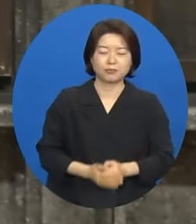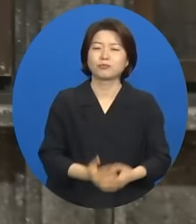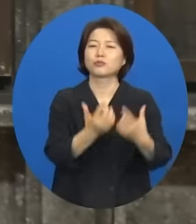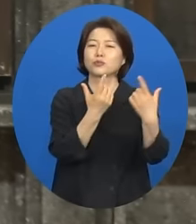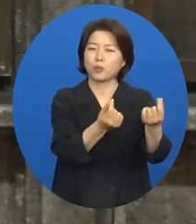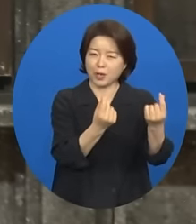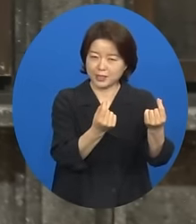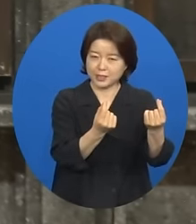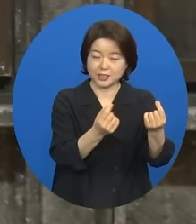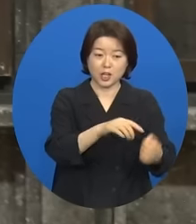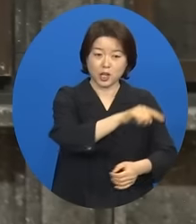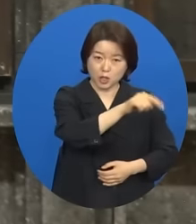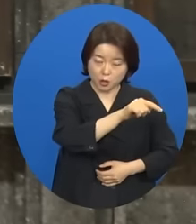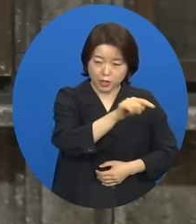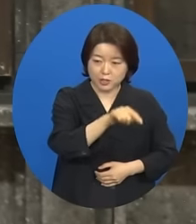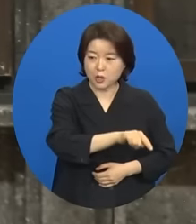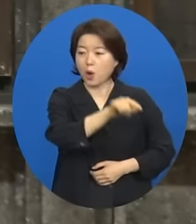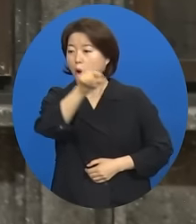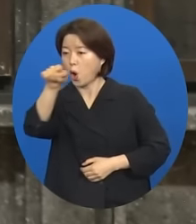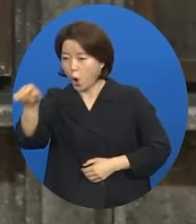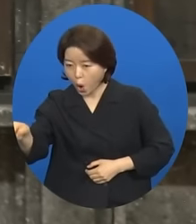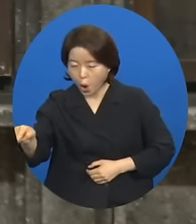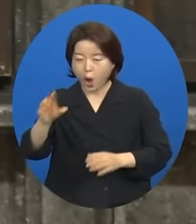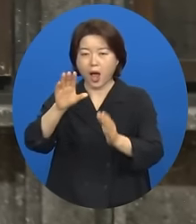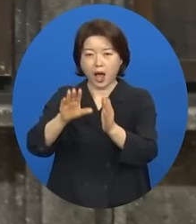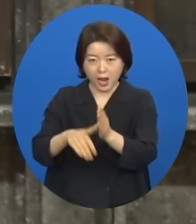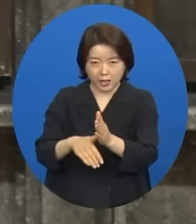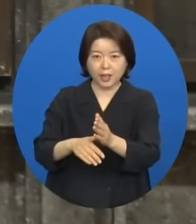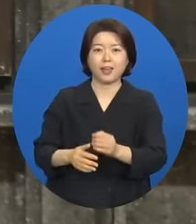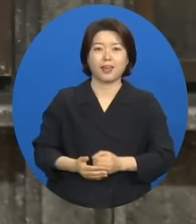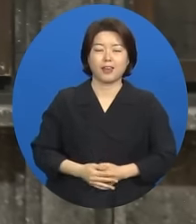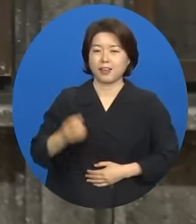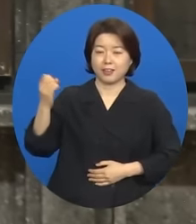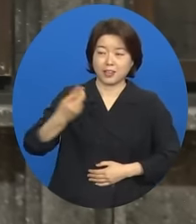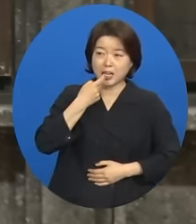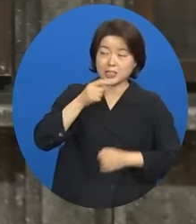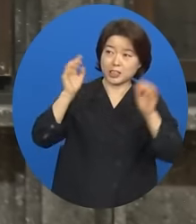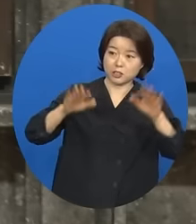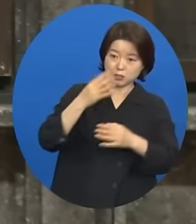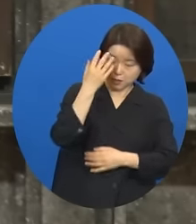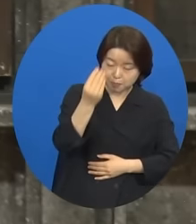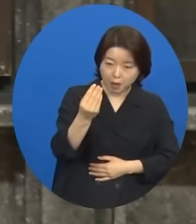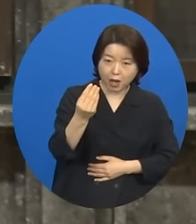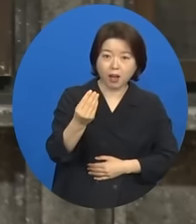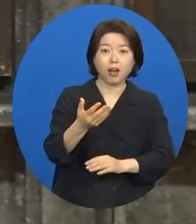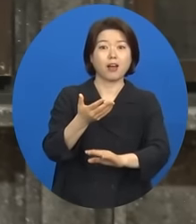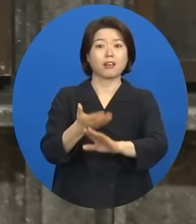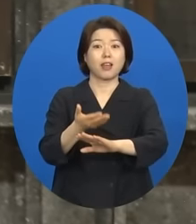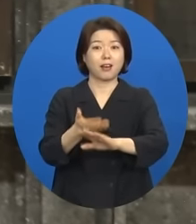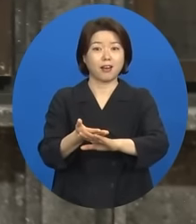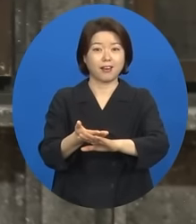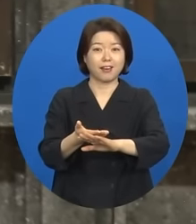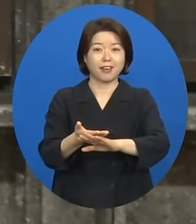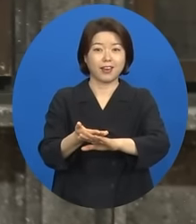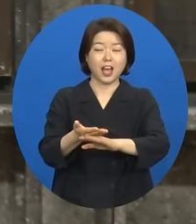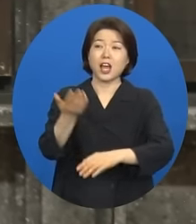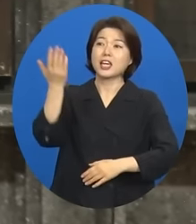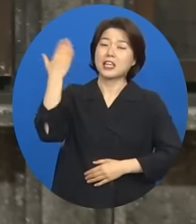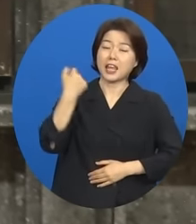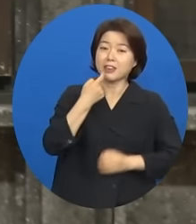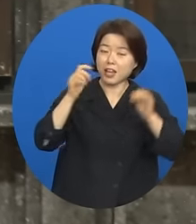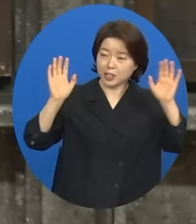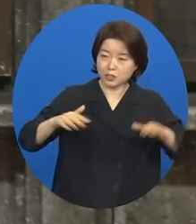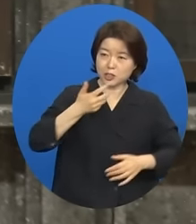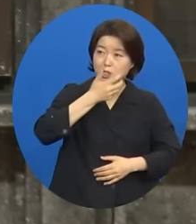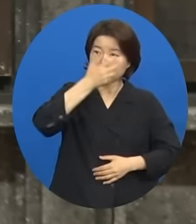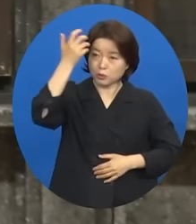다시 고향으로 돌아온 그 경계에서 다시 그 천사를 보게 되는데 다른 점이 있어요. 그때는